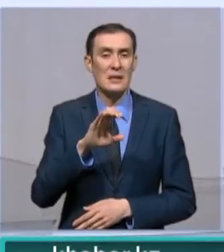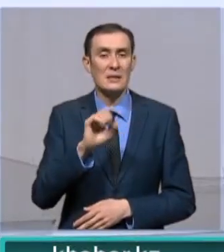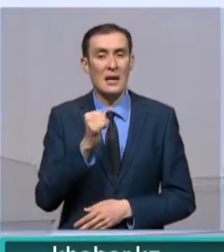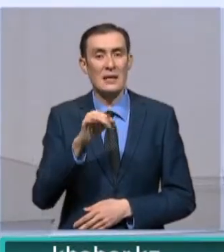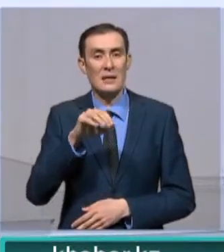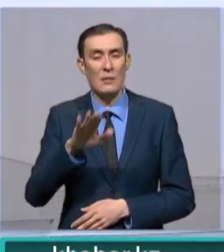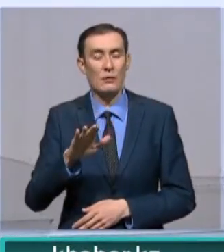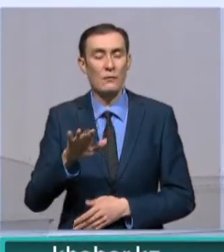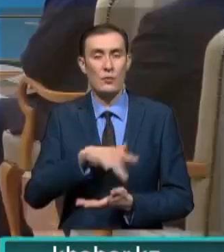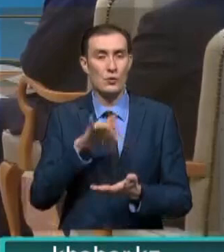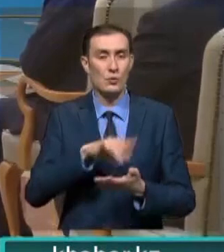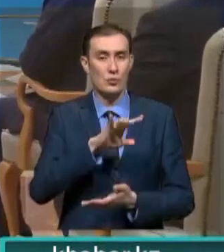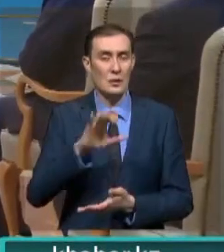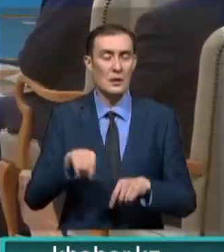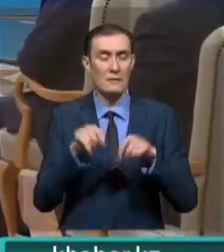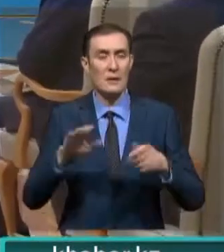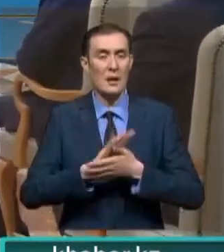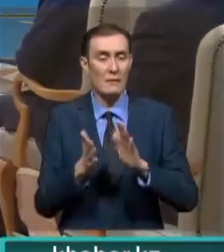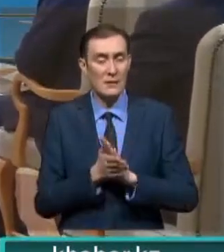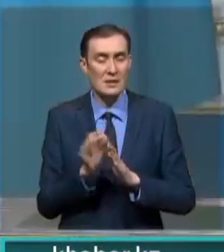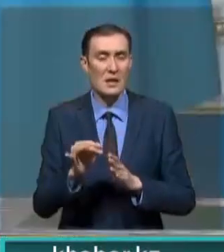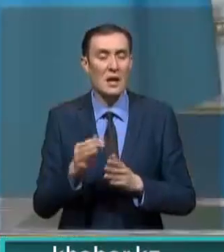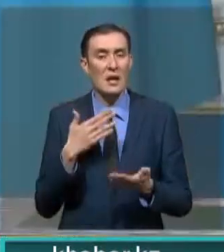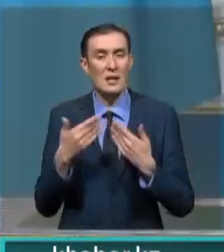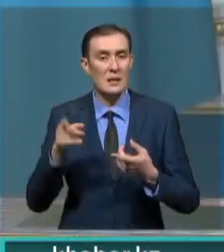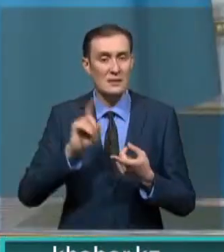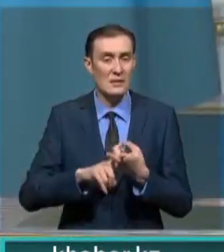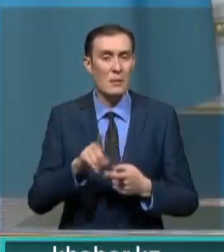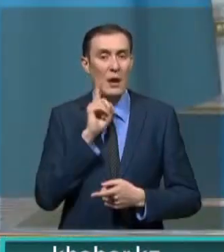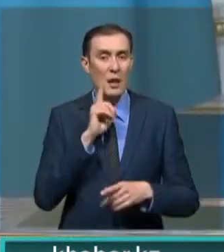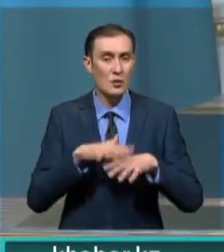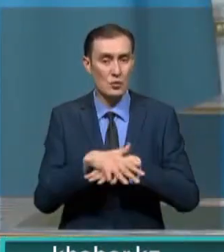в Нур-Султане. Договорились наладить контакты между молодежью.